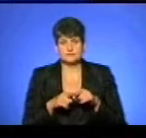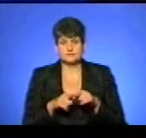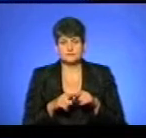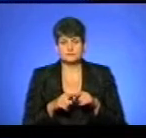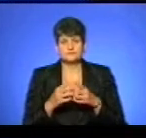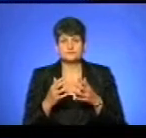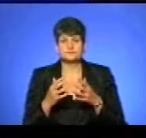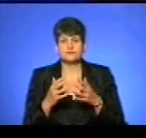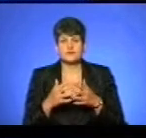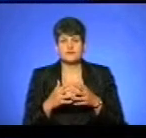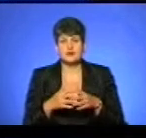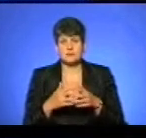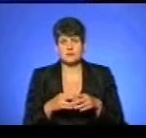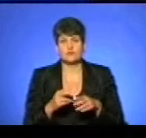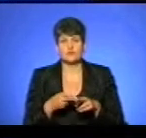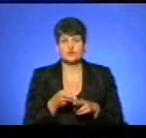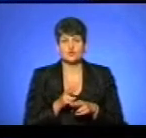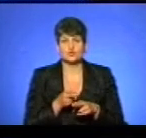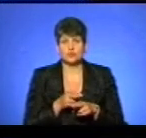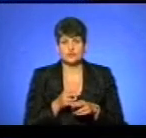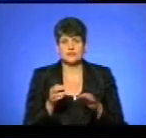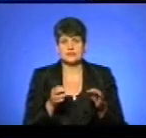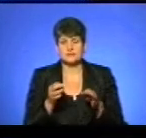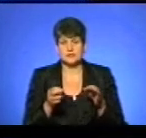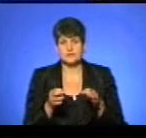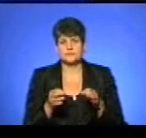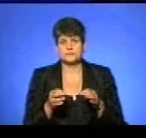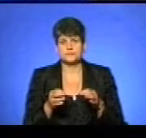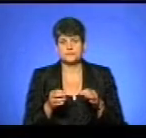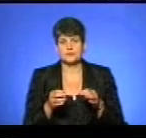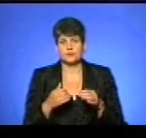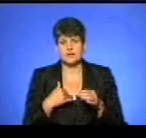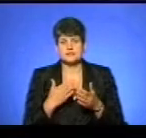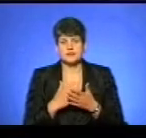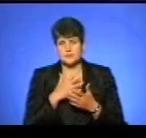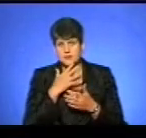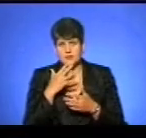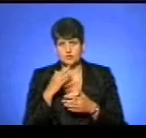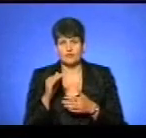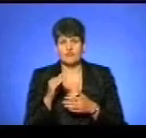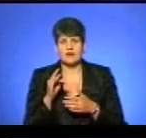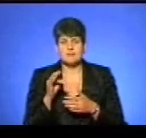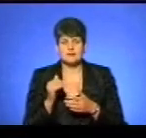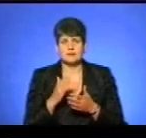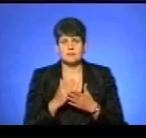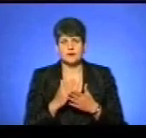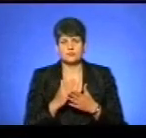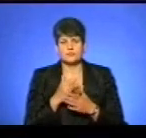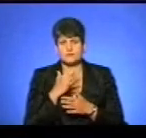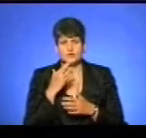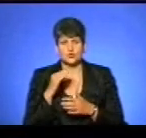фермерам відшкодовують, правда, дрібним, знову ж таки, поставили, бо в нас є такі багато фермерів, що мають по пару тисяч, десятки